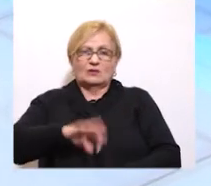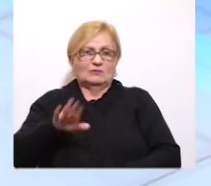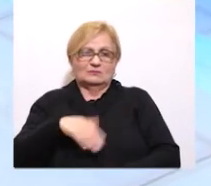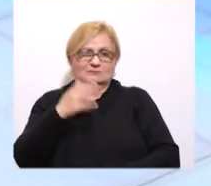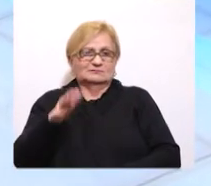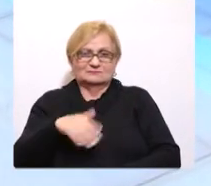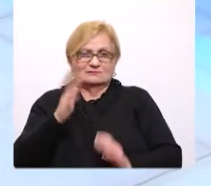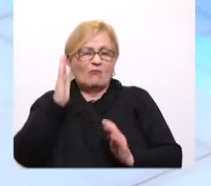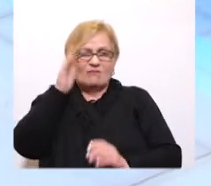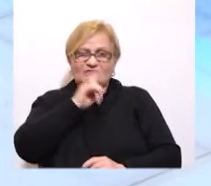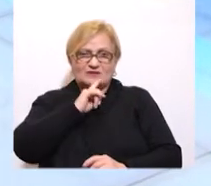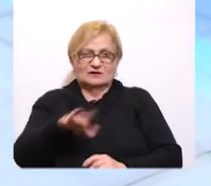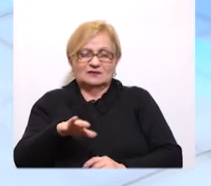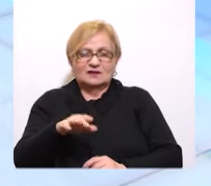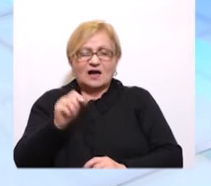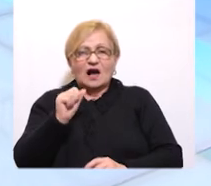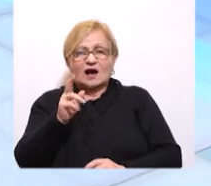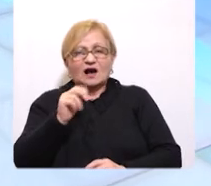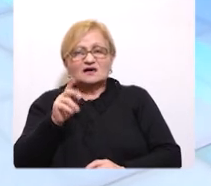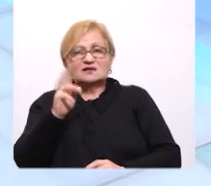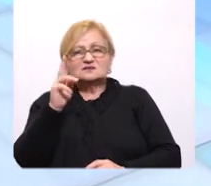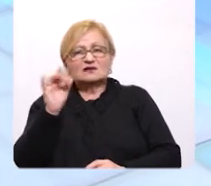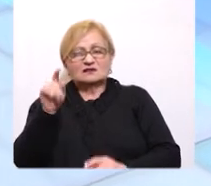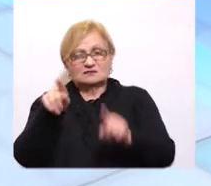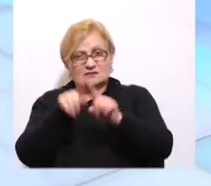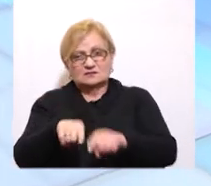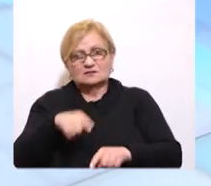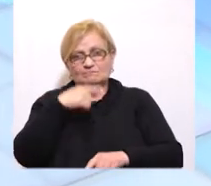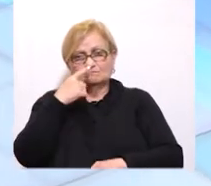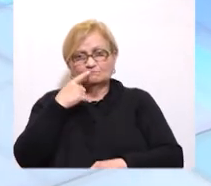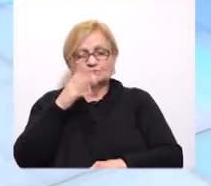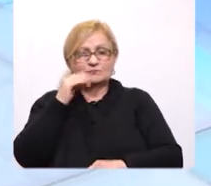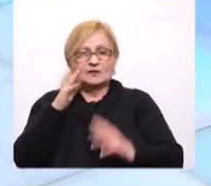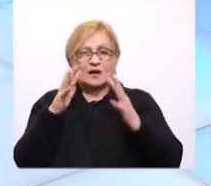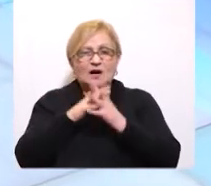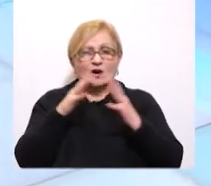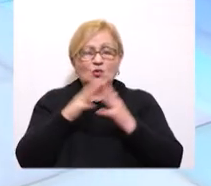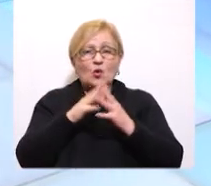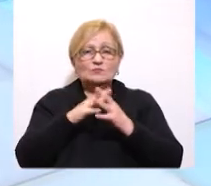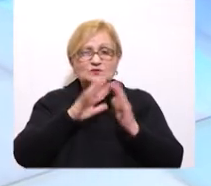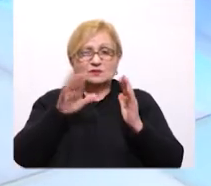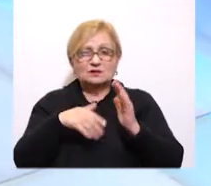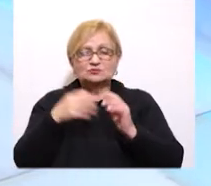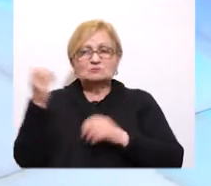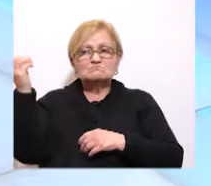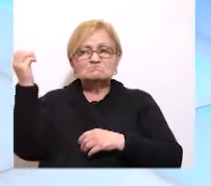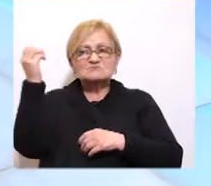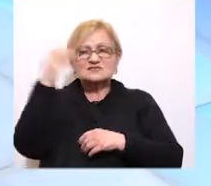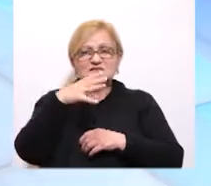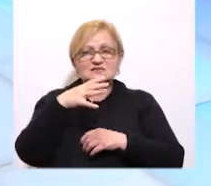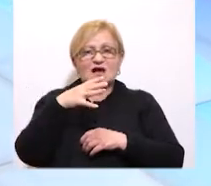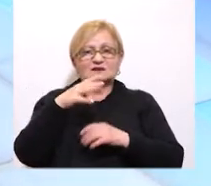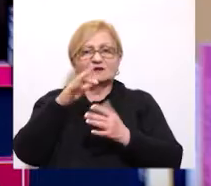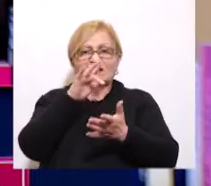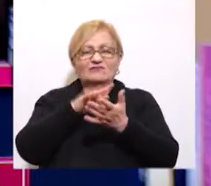აქვს. აკაკი წერეთელიც ამაზე დაგვაფიქრებს, როცა ომის კოშმარიდან მზიან ქვეყანაში